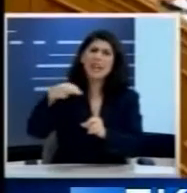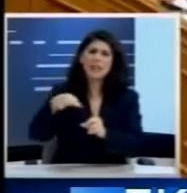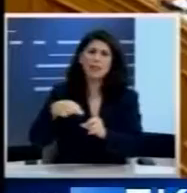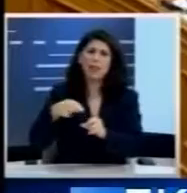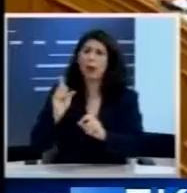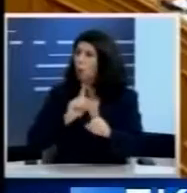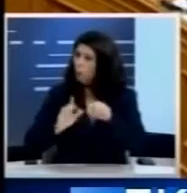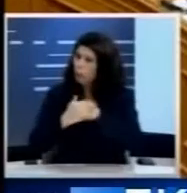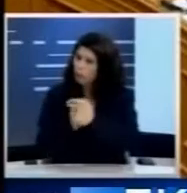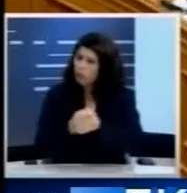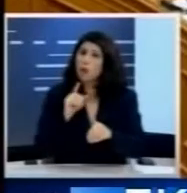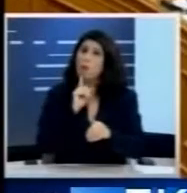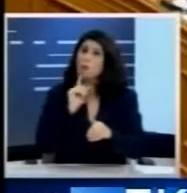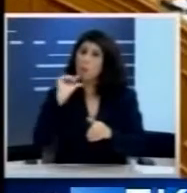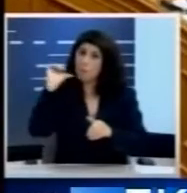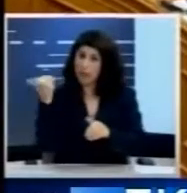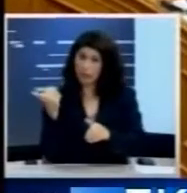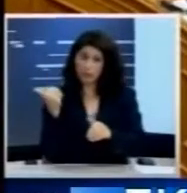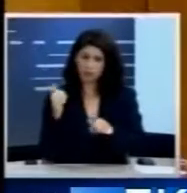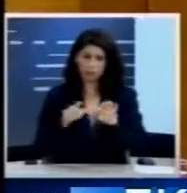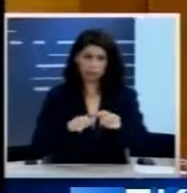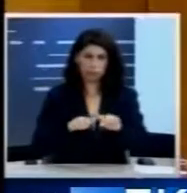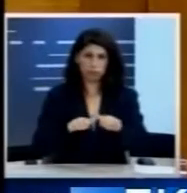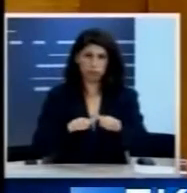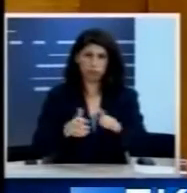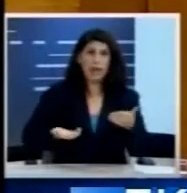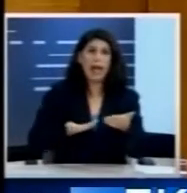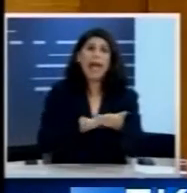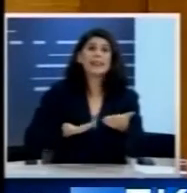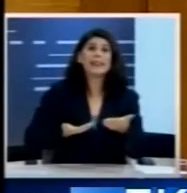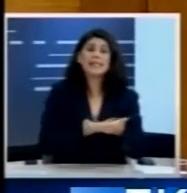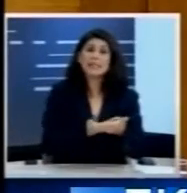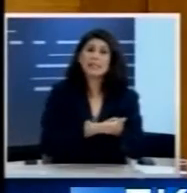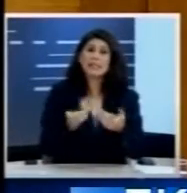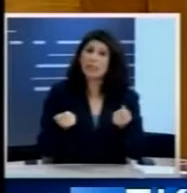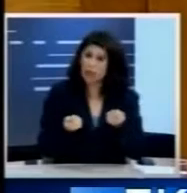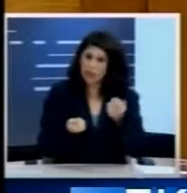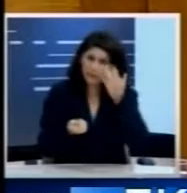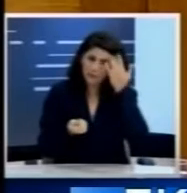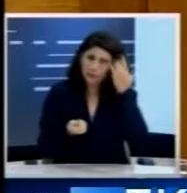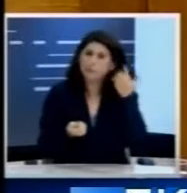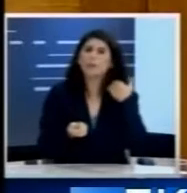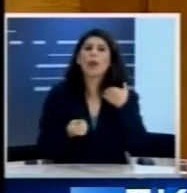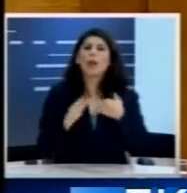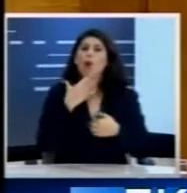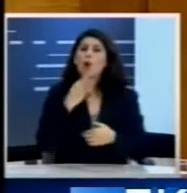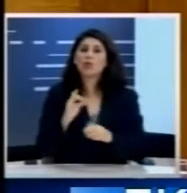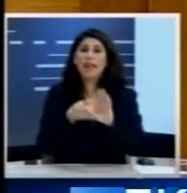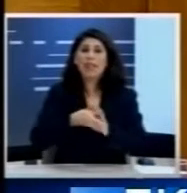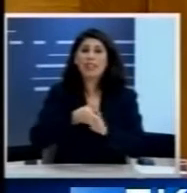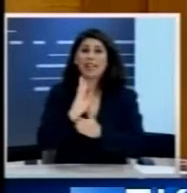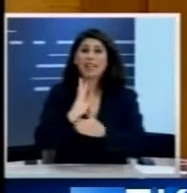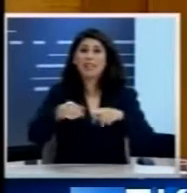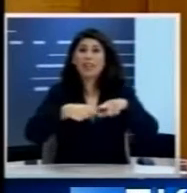οι ενδιαφερόμενοι, όπως και πέρυσι, να κάνουν τις αιτήσεις τους, ώστε στις 14